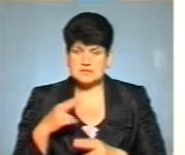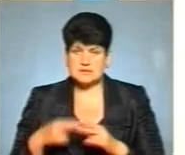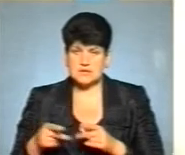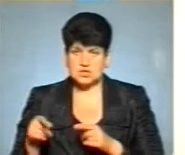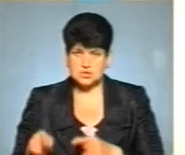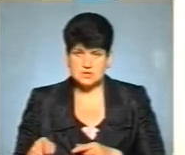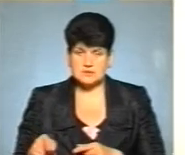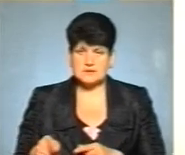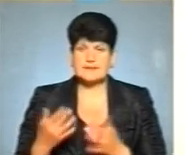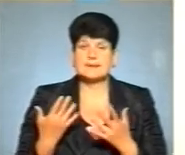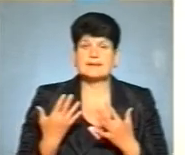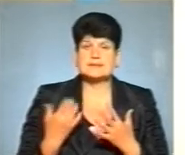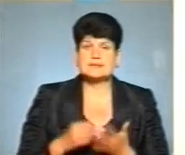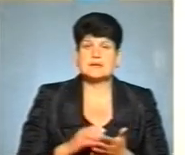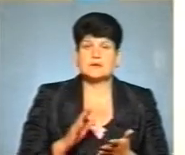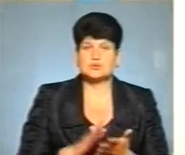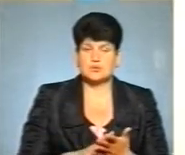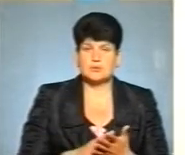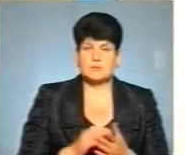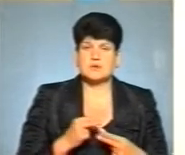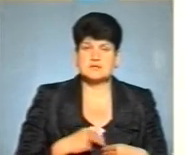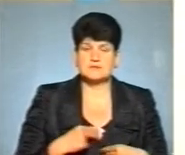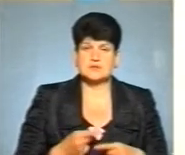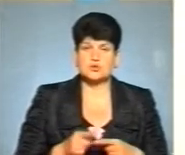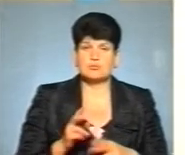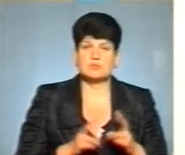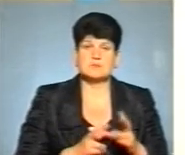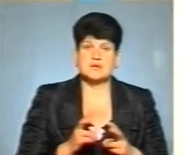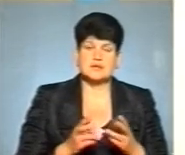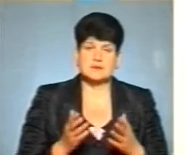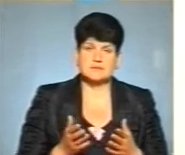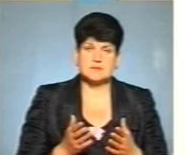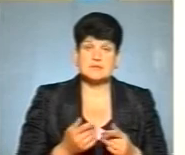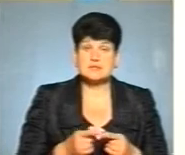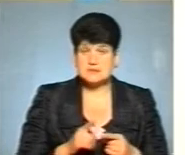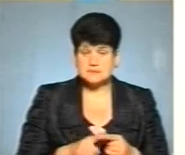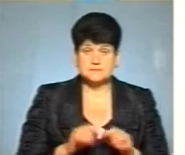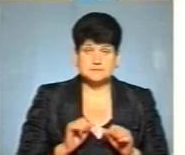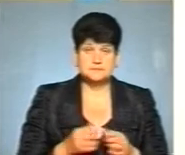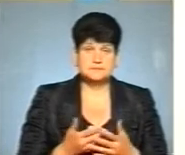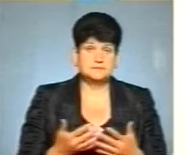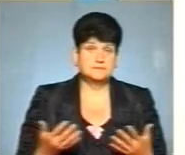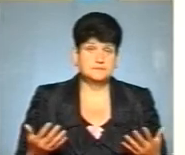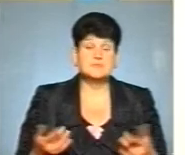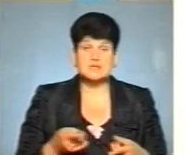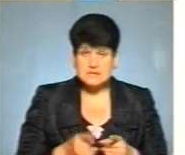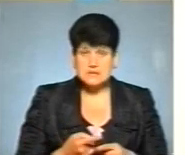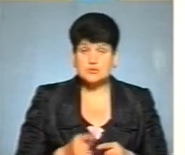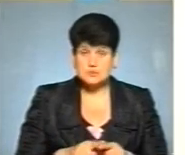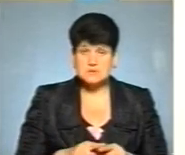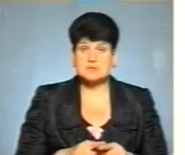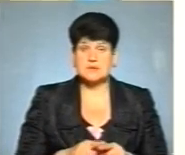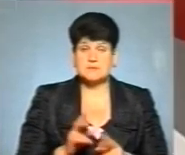дія, кількість зареєстрованих працівників на даному підприємстві. Це статистику може взяти будь-хто. І дійсно це підприємство створило